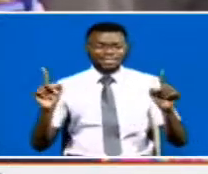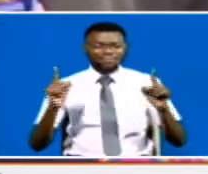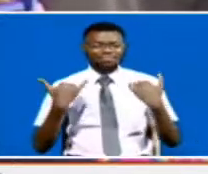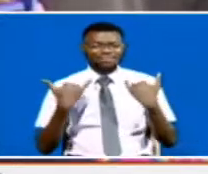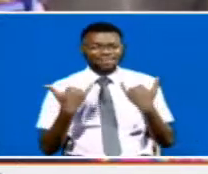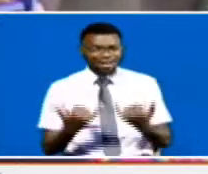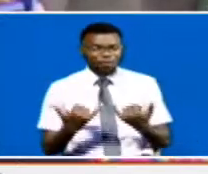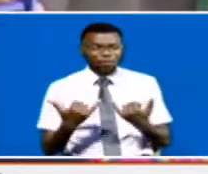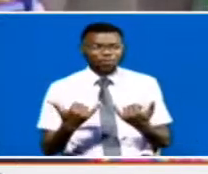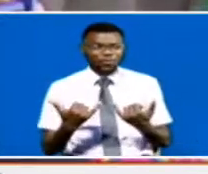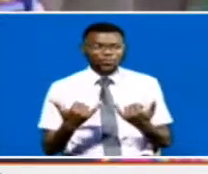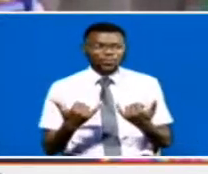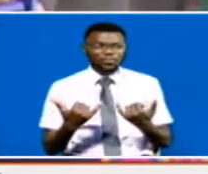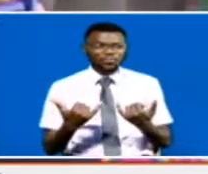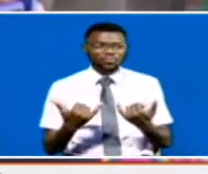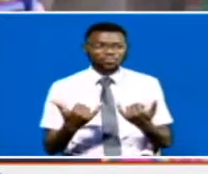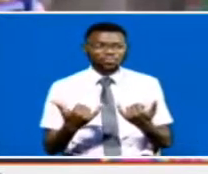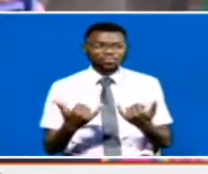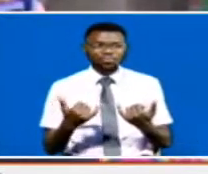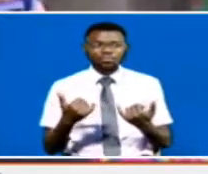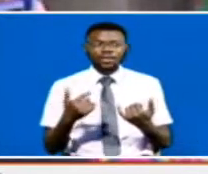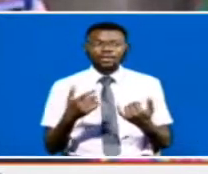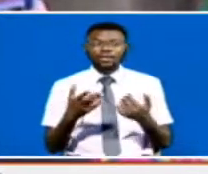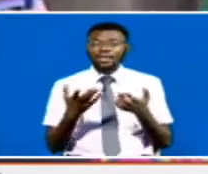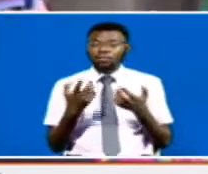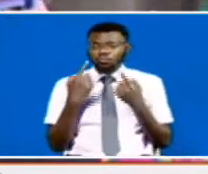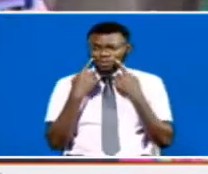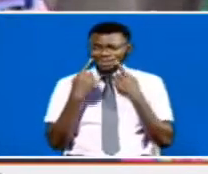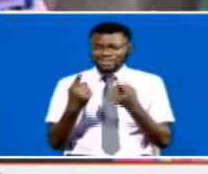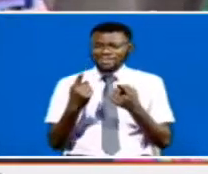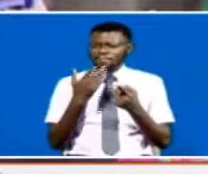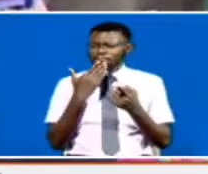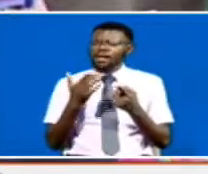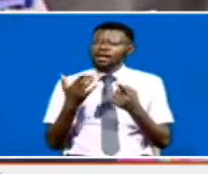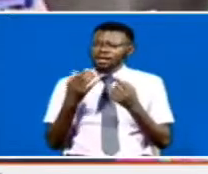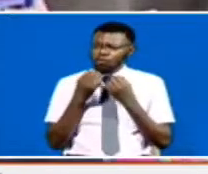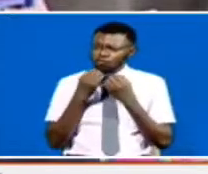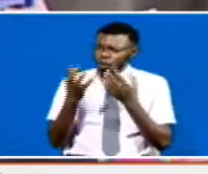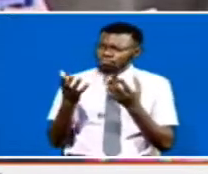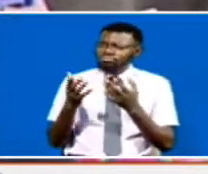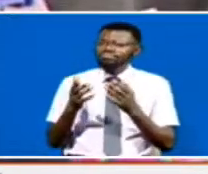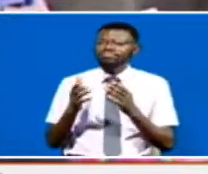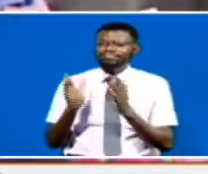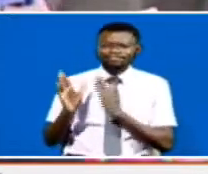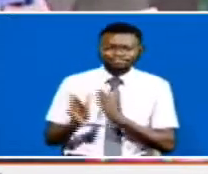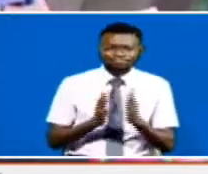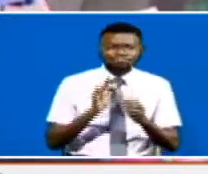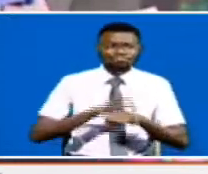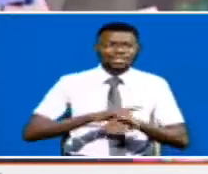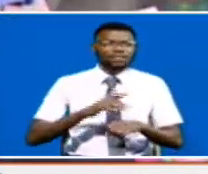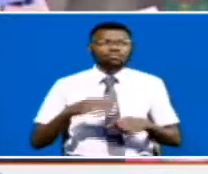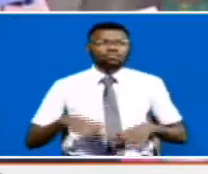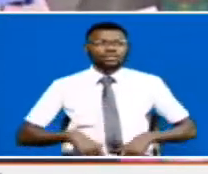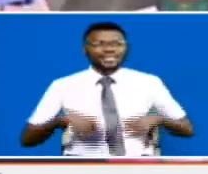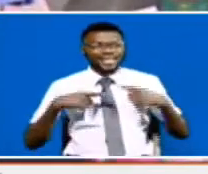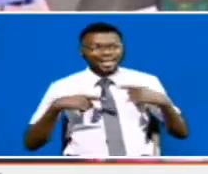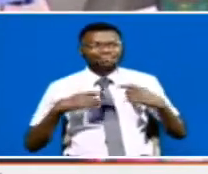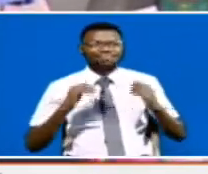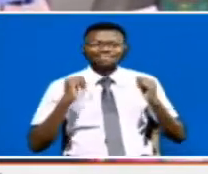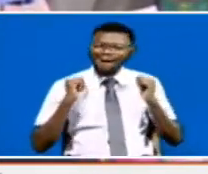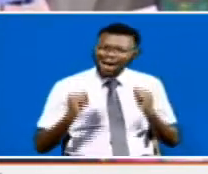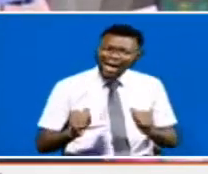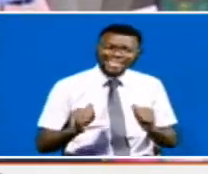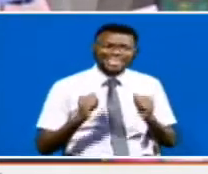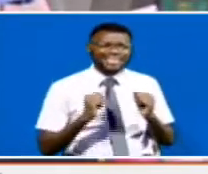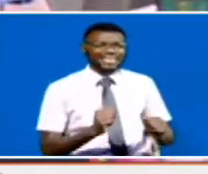kwamba wakati ujao government tupange mapema so that kama wazazi tuweze kujipanga, sababu hali ya maisha ni ngumu, kupata pesa ni